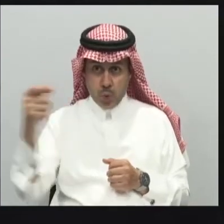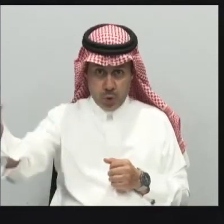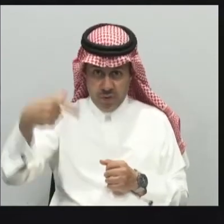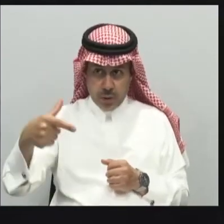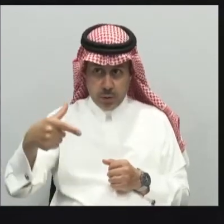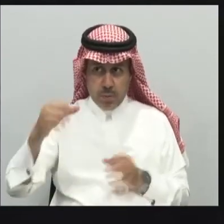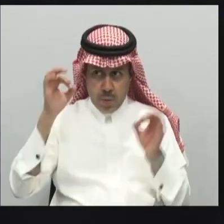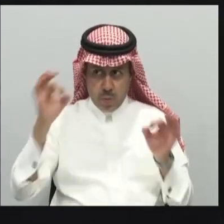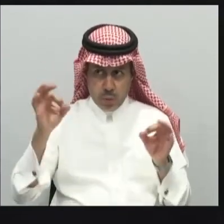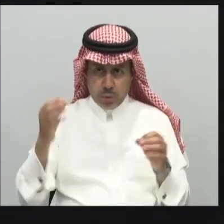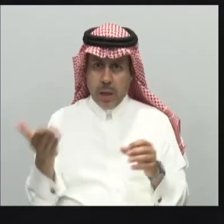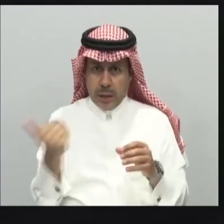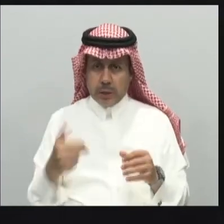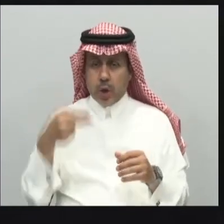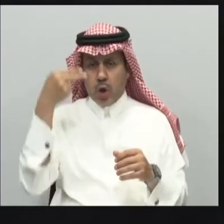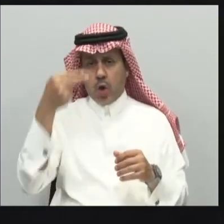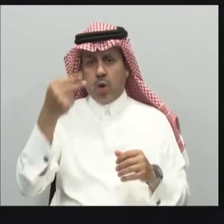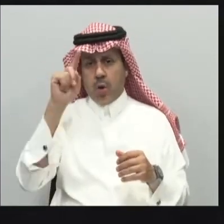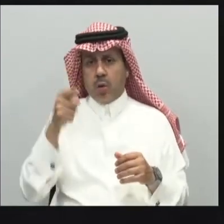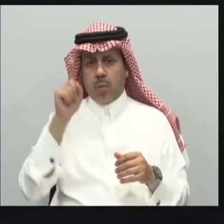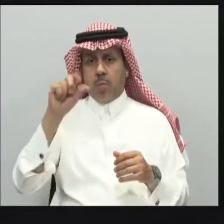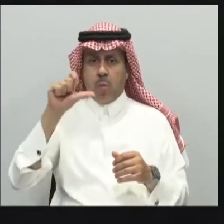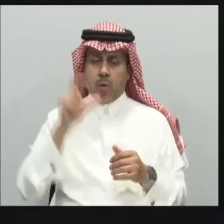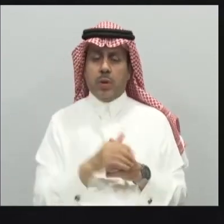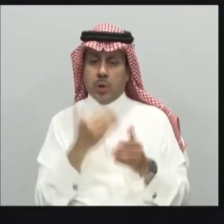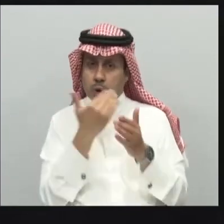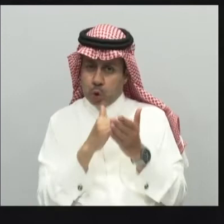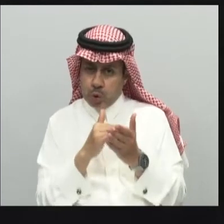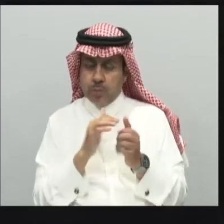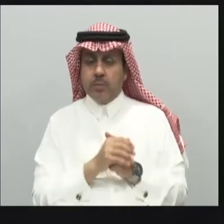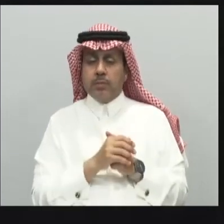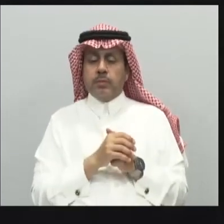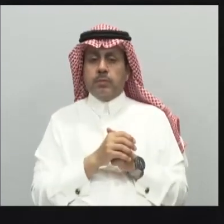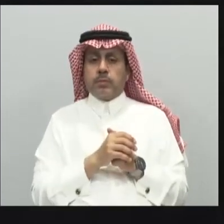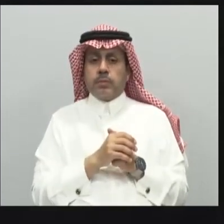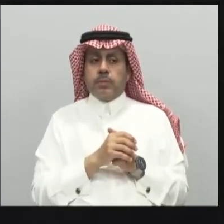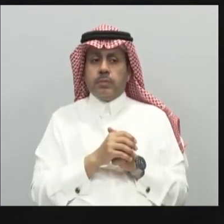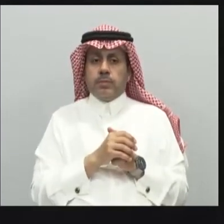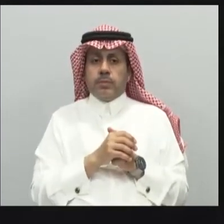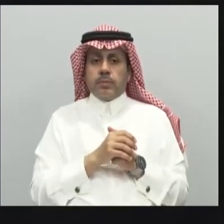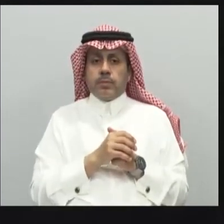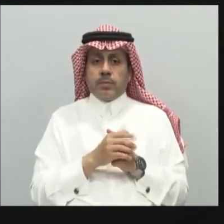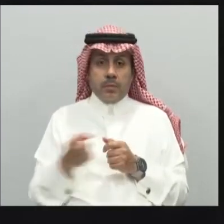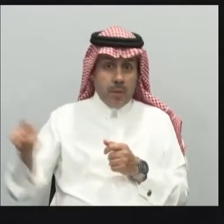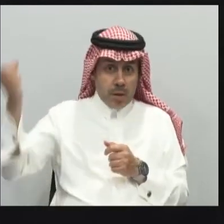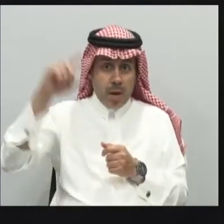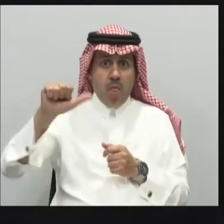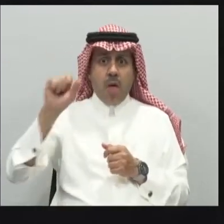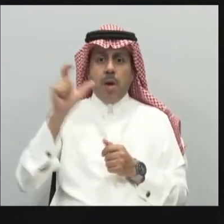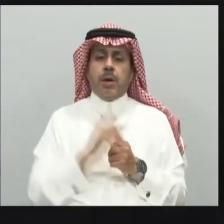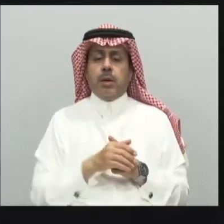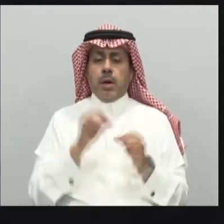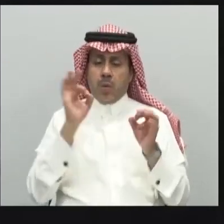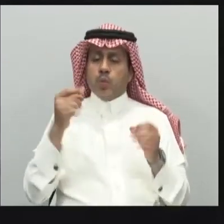الشراء فاخذ منه مبلغا جزءا من المبلغ السلعه التي بعتها عليه حتى اضمن جديته